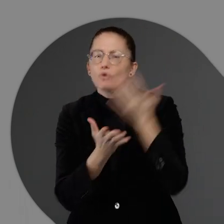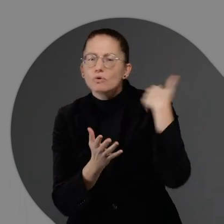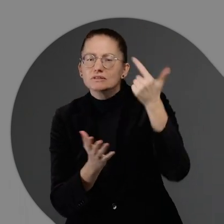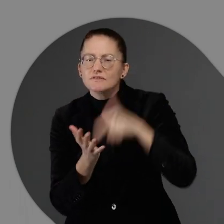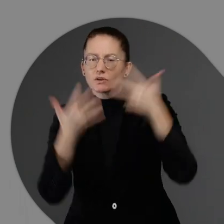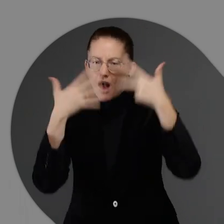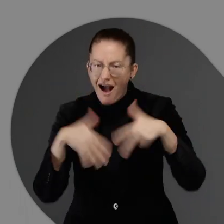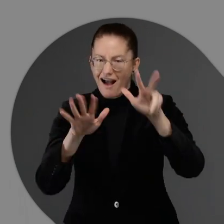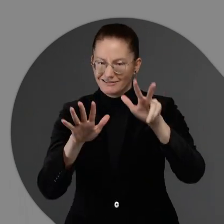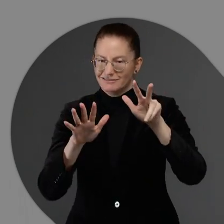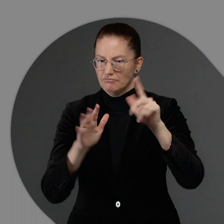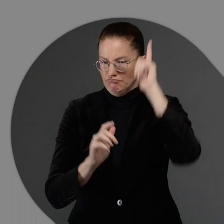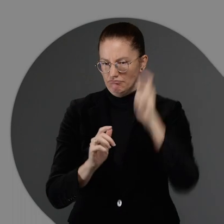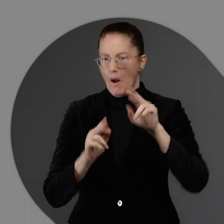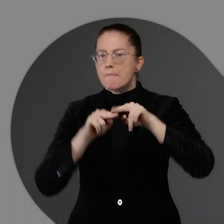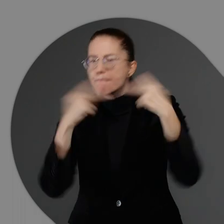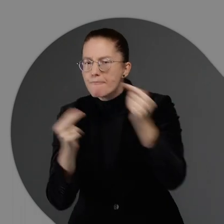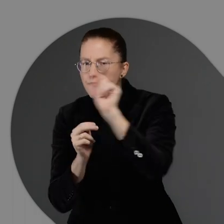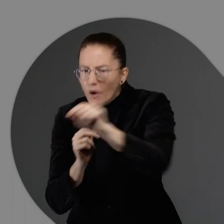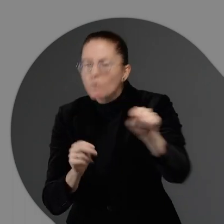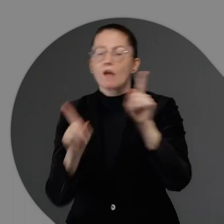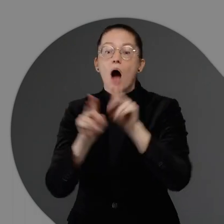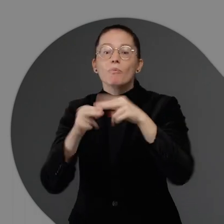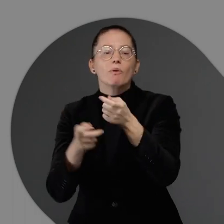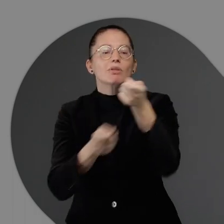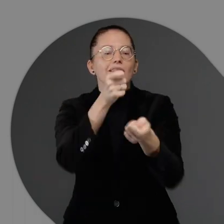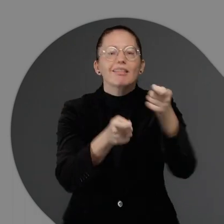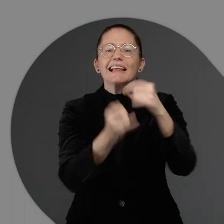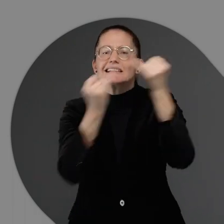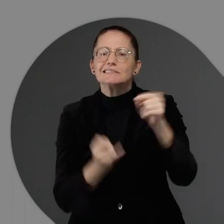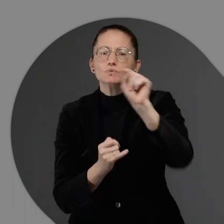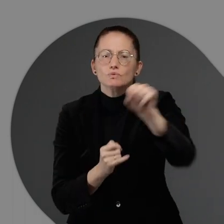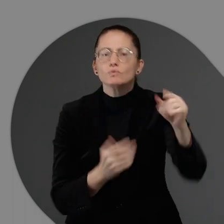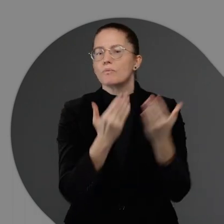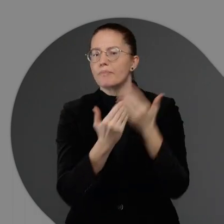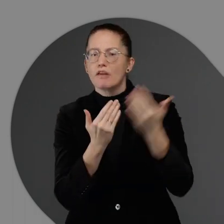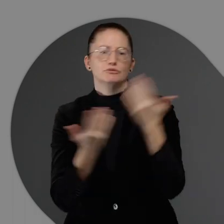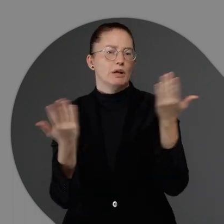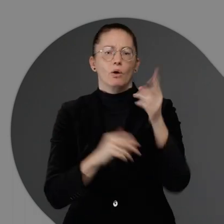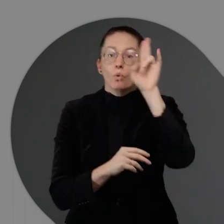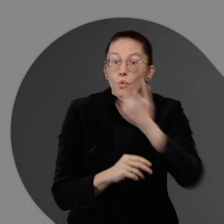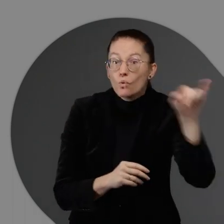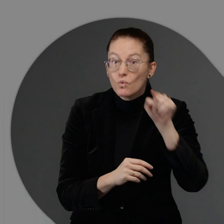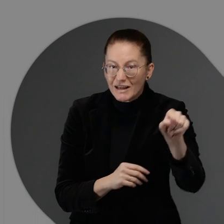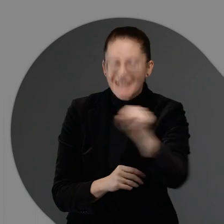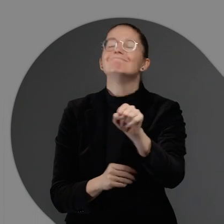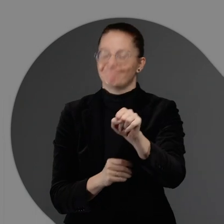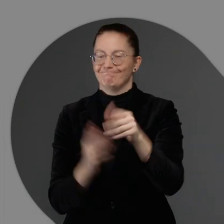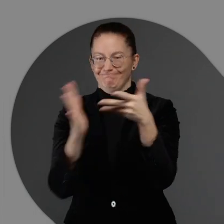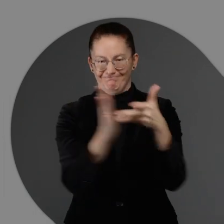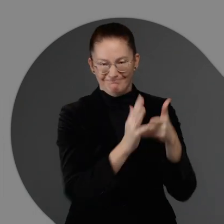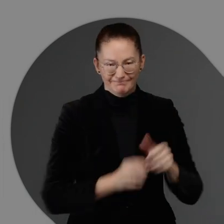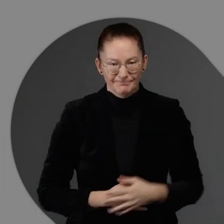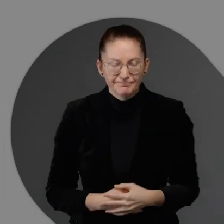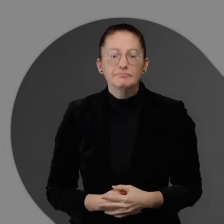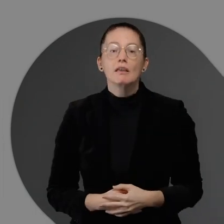Hand. Es gilt seit 2018 für den Bund und ihm nachgeordnete oder von ihm finanzierte Institutionen, wie zum Beispiel